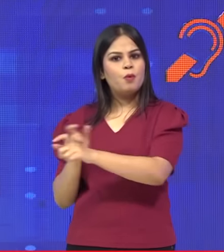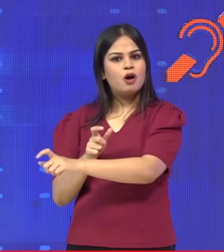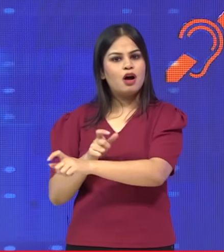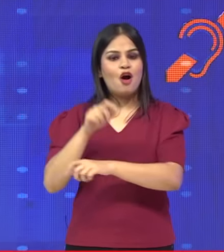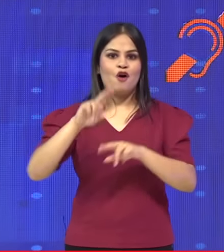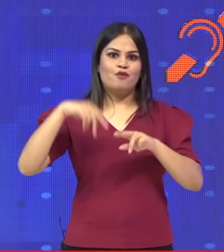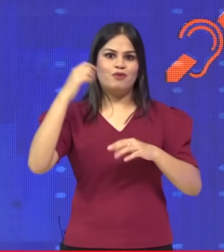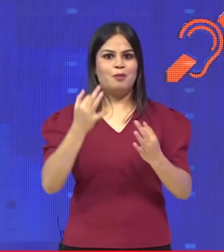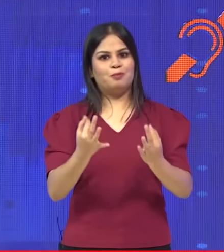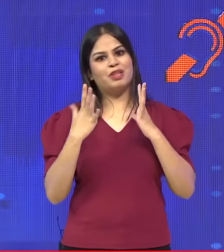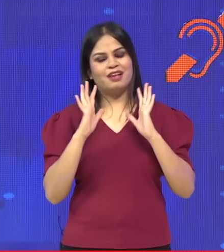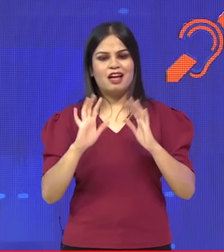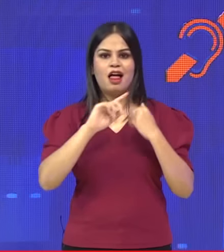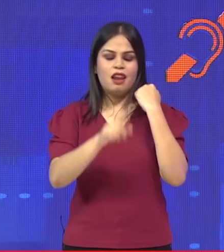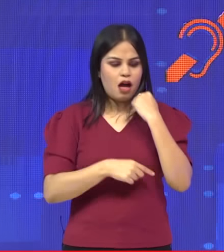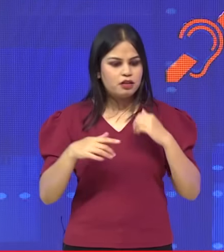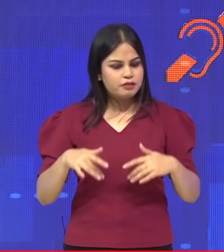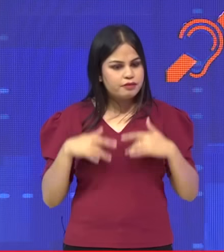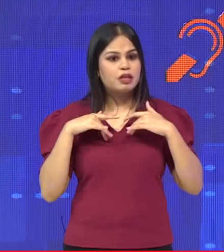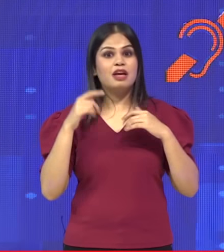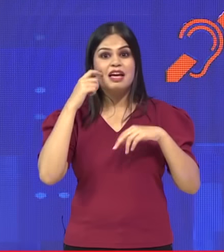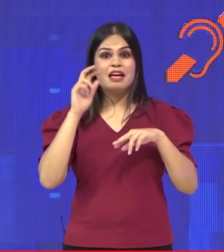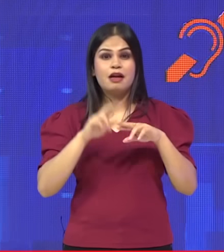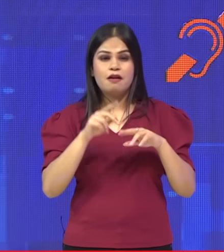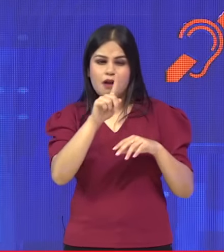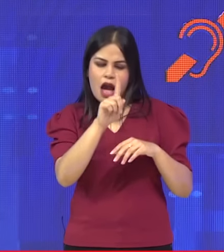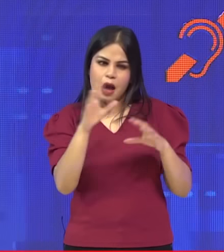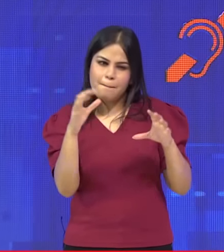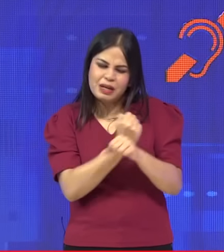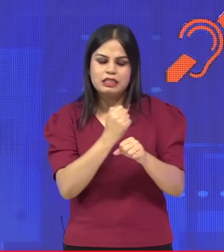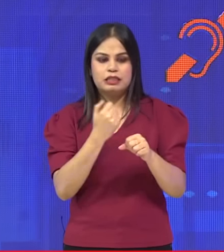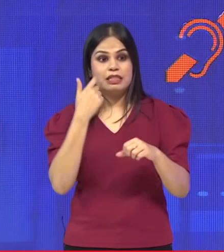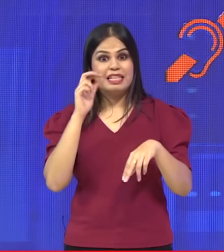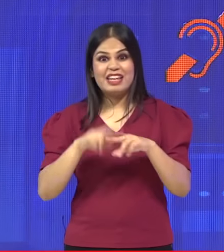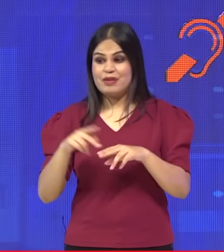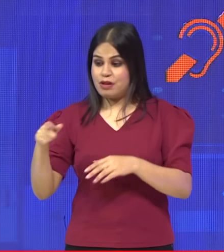यू नो आई जस्ट फूल डेट वो अगर ए जाता उसके अंदर